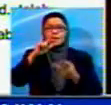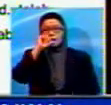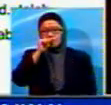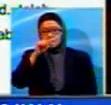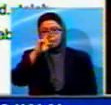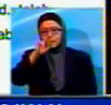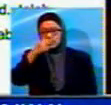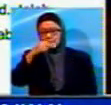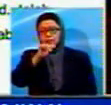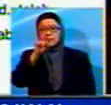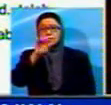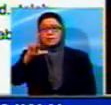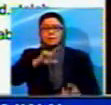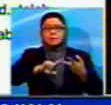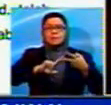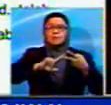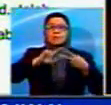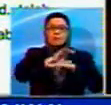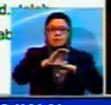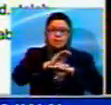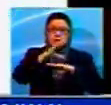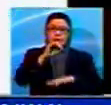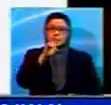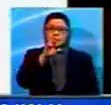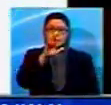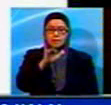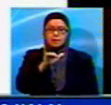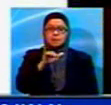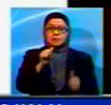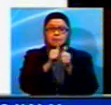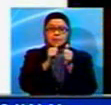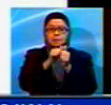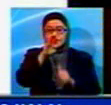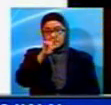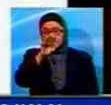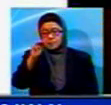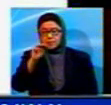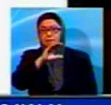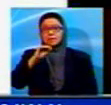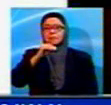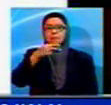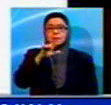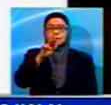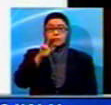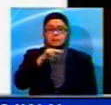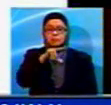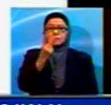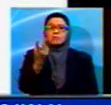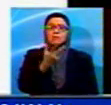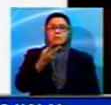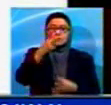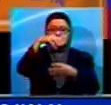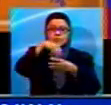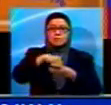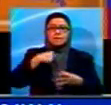catber Dairy Milk hazelnut dan coklat susu dengan buah cat Dairy Milk roast almond dikesan mengandungi DNA